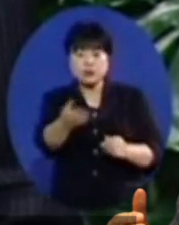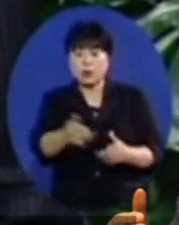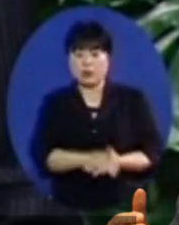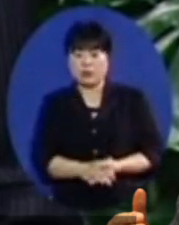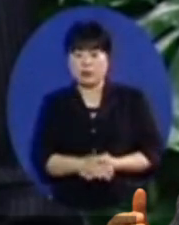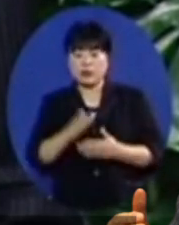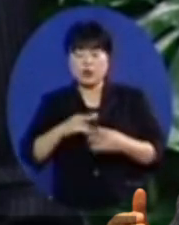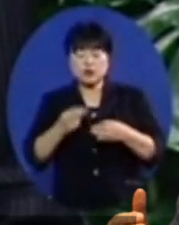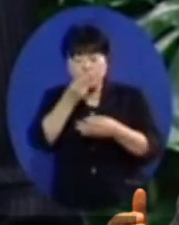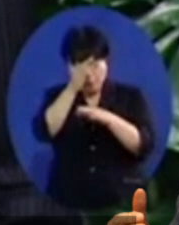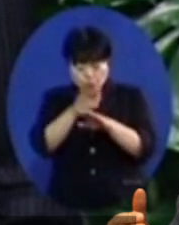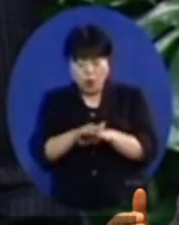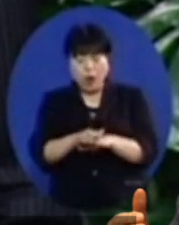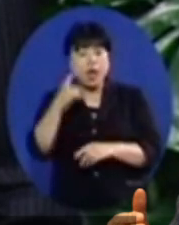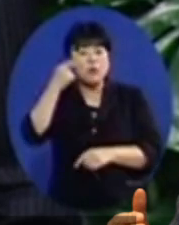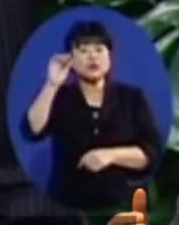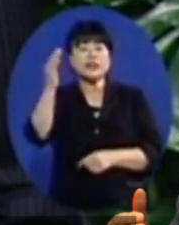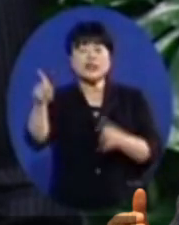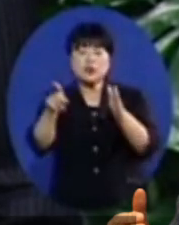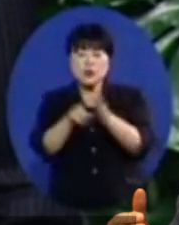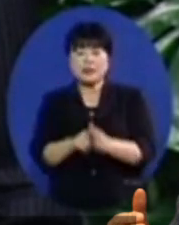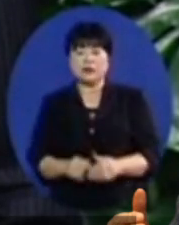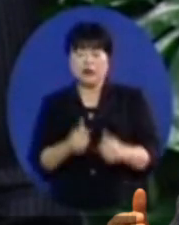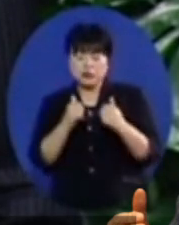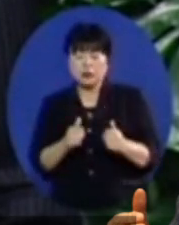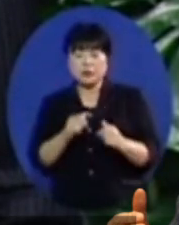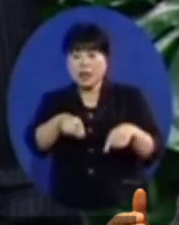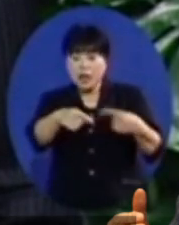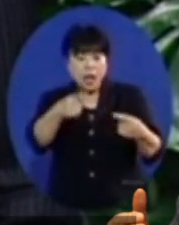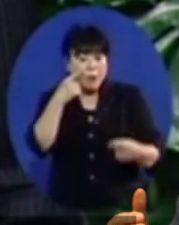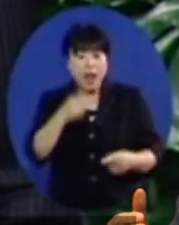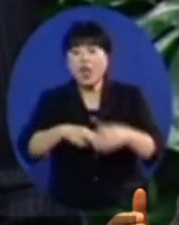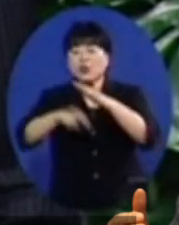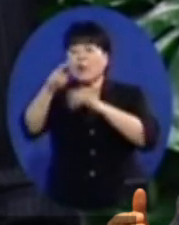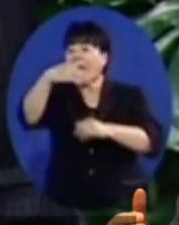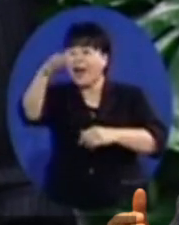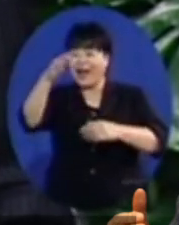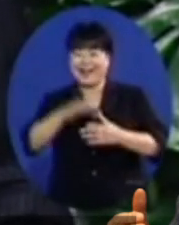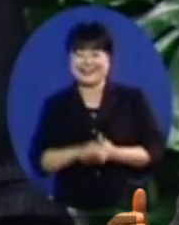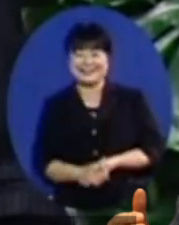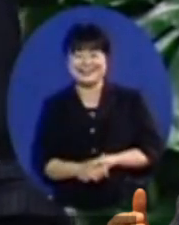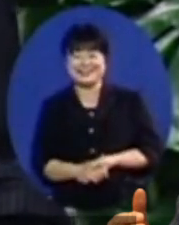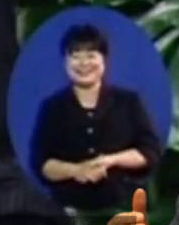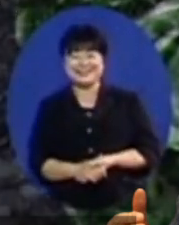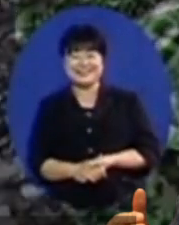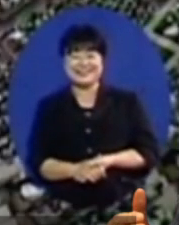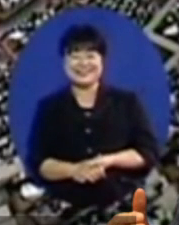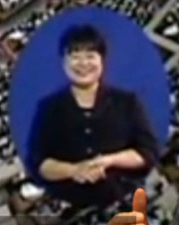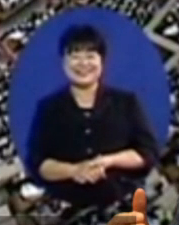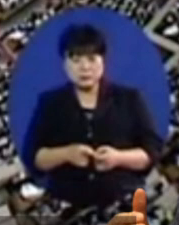나는 여의도 순복음교회 목사 되기 위해서 청문회에 나서라고 하면 달아나 버리고 말 거예요.